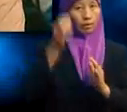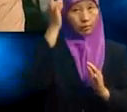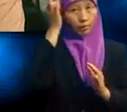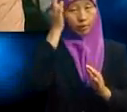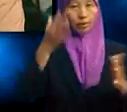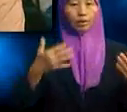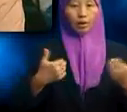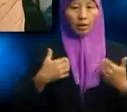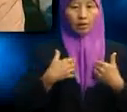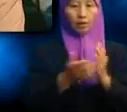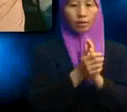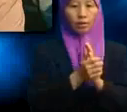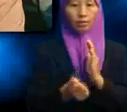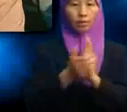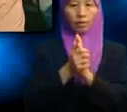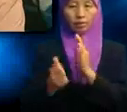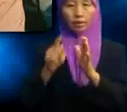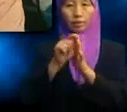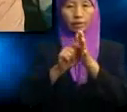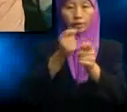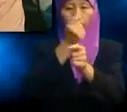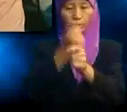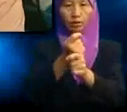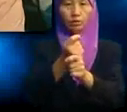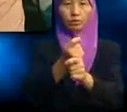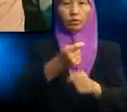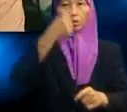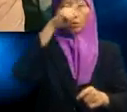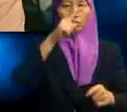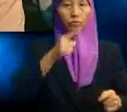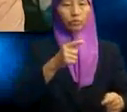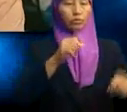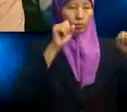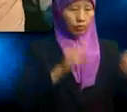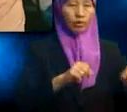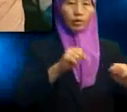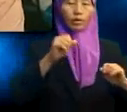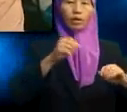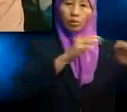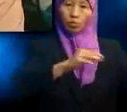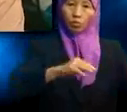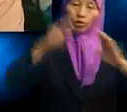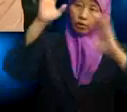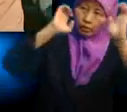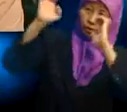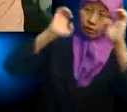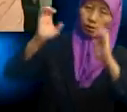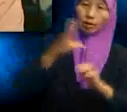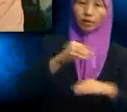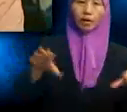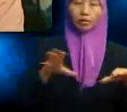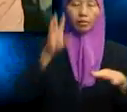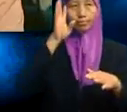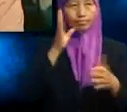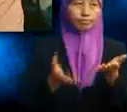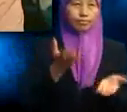pula kemahiran-kemahiran tertentu untuk memungkinkan murid menilai dan membuat